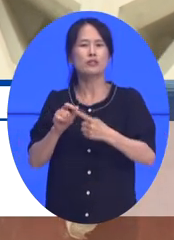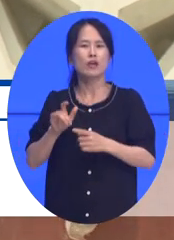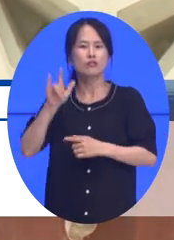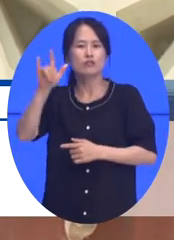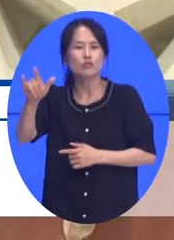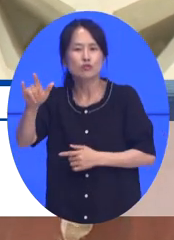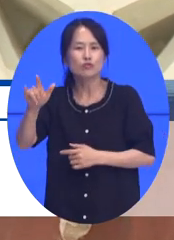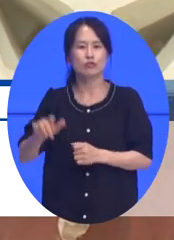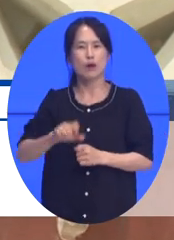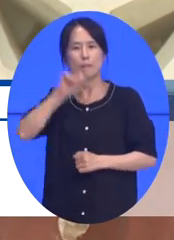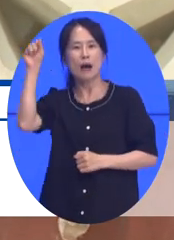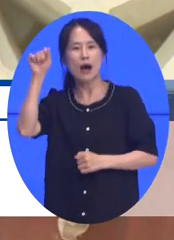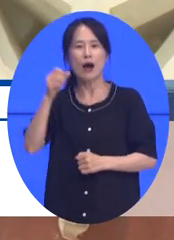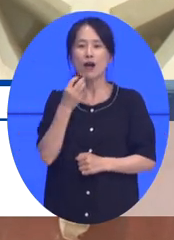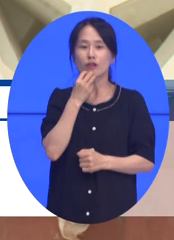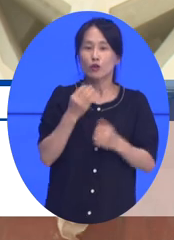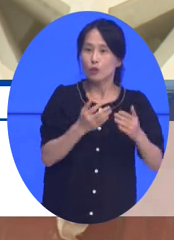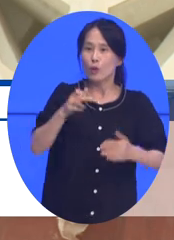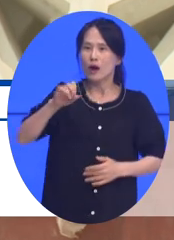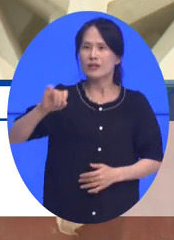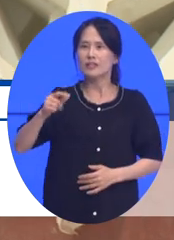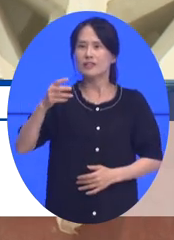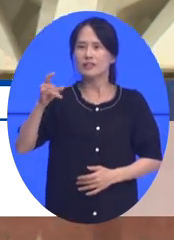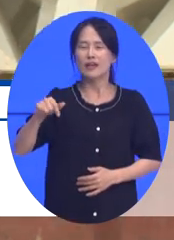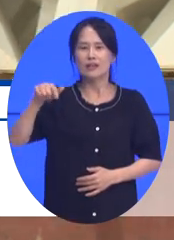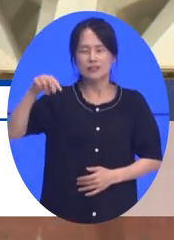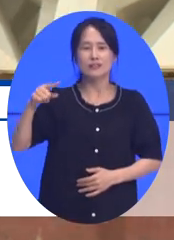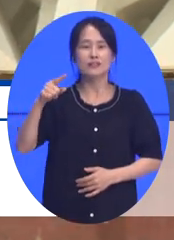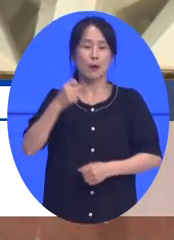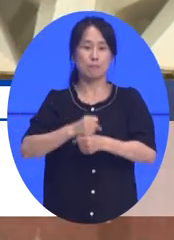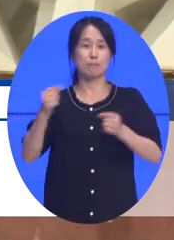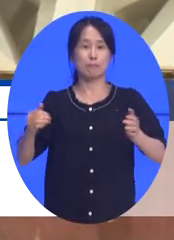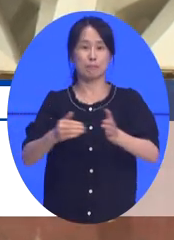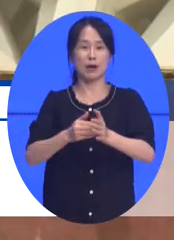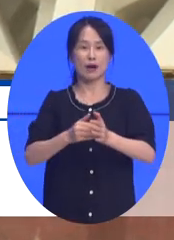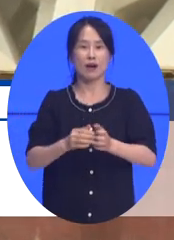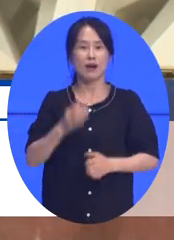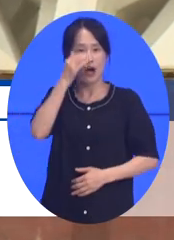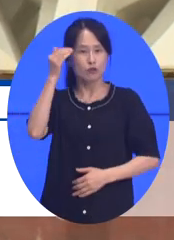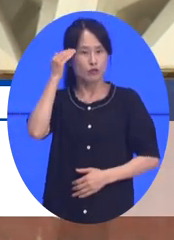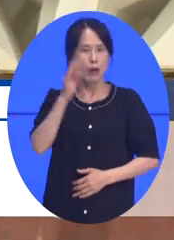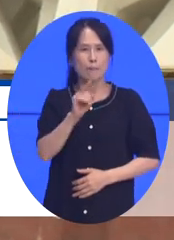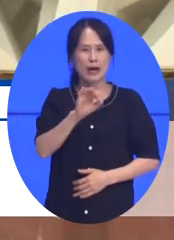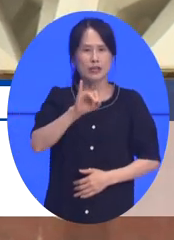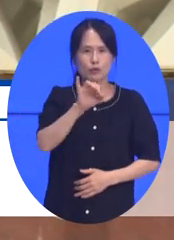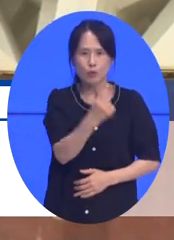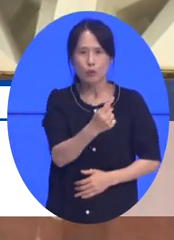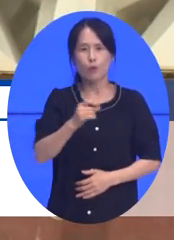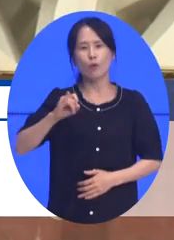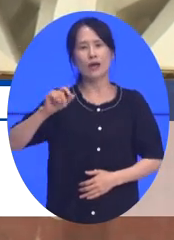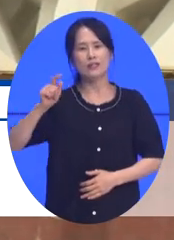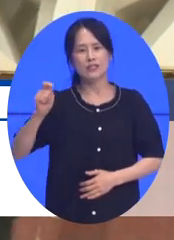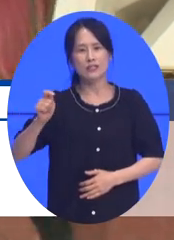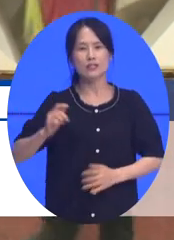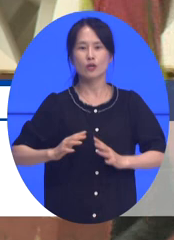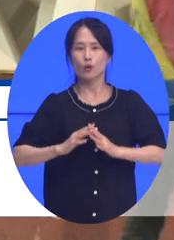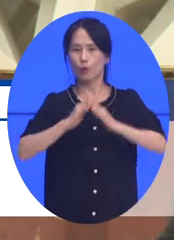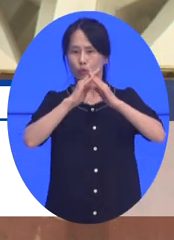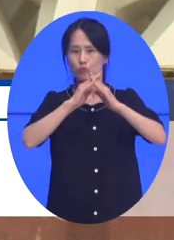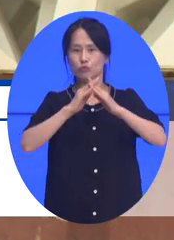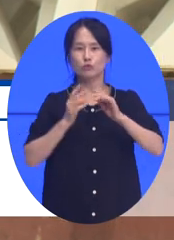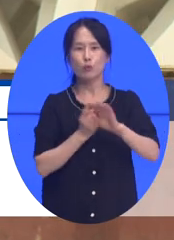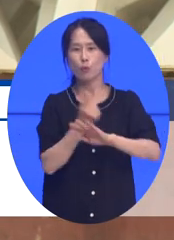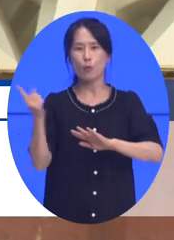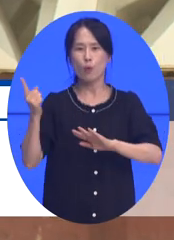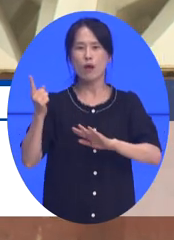쾌거를 우리 경기도와 킨텍스가 만들었습니다. 우리 한국의 바이오, IT, 건축,